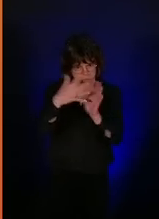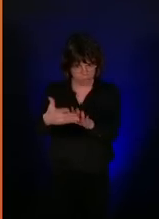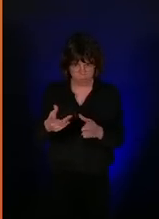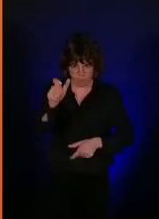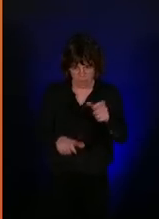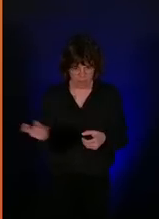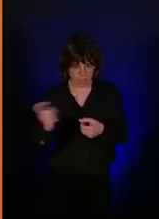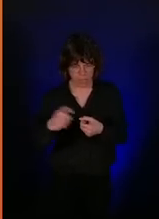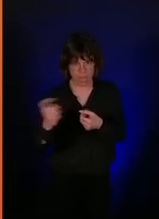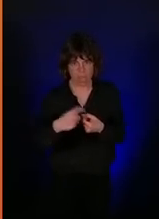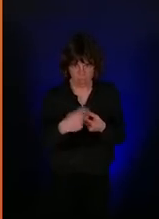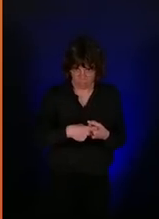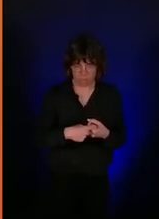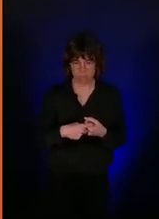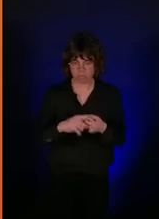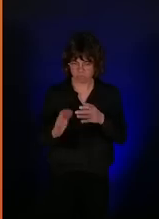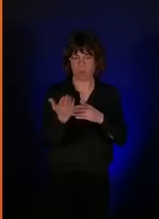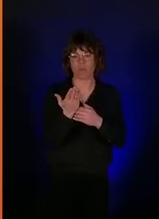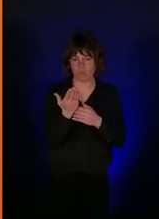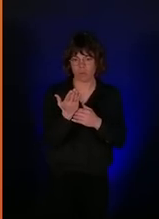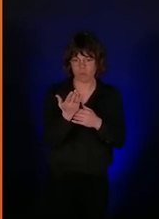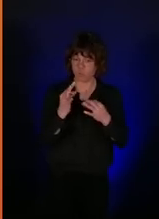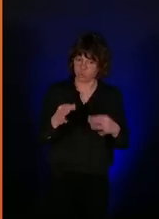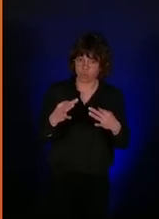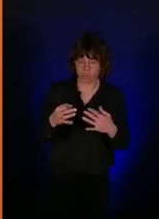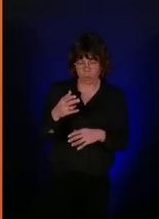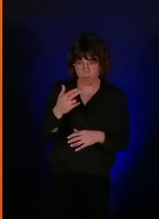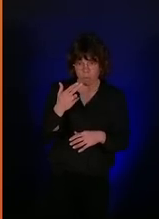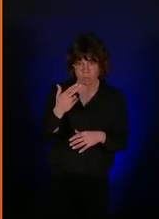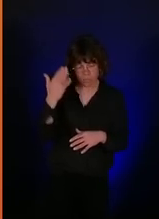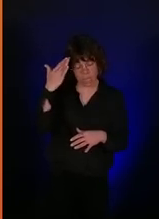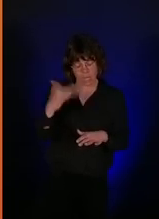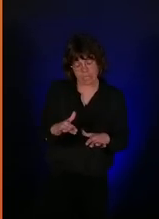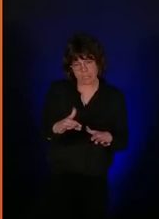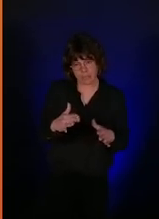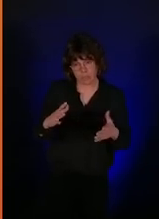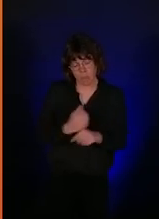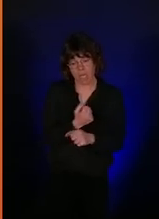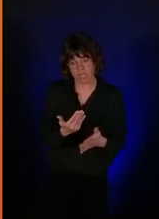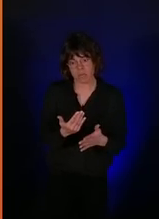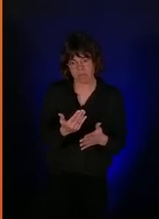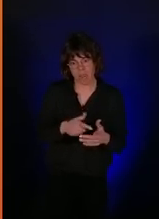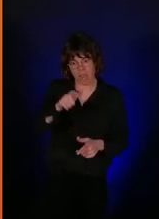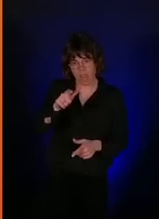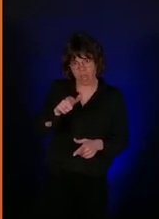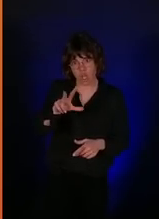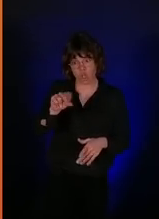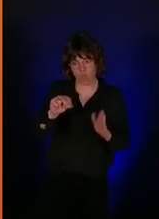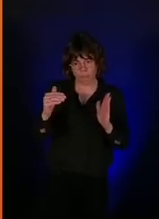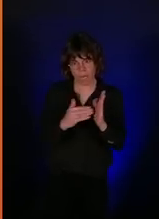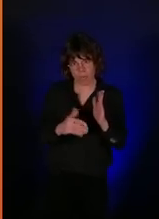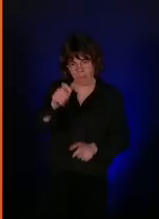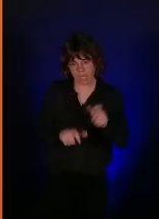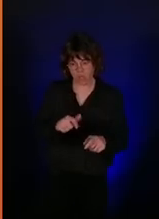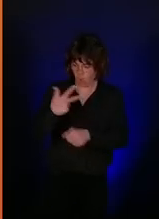syndiqués qui tirent, on l'a déjà constaté, un triste constat. Nous avons perdu 30 000 syndiqués